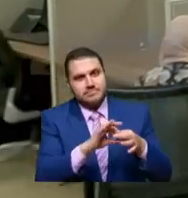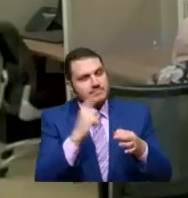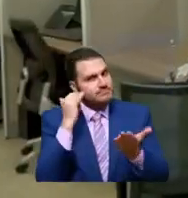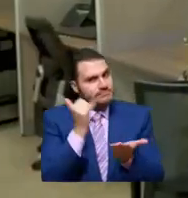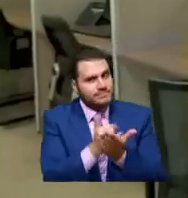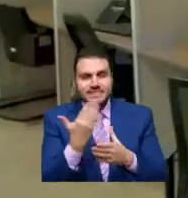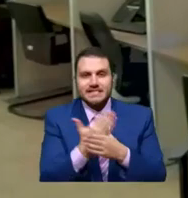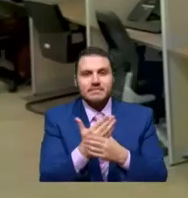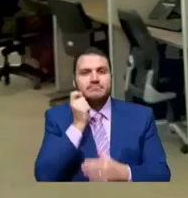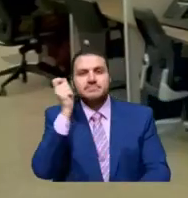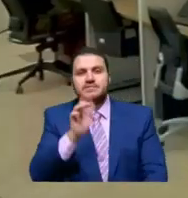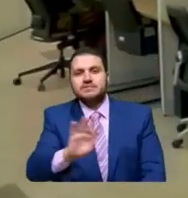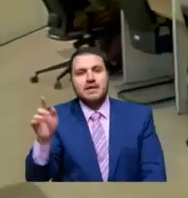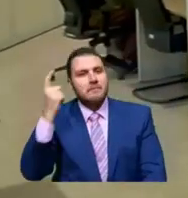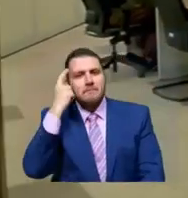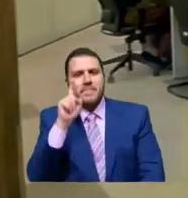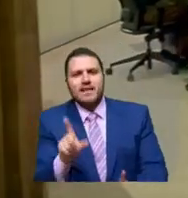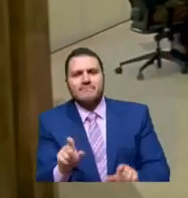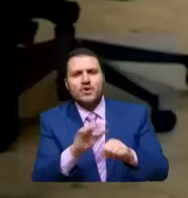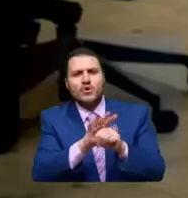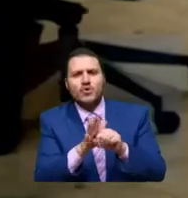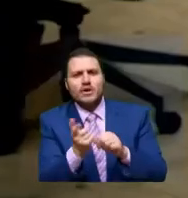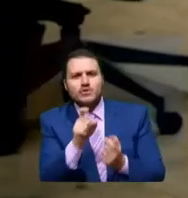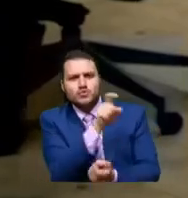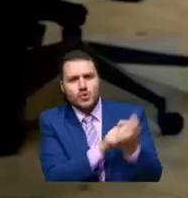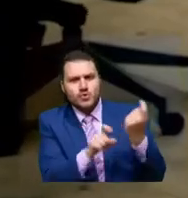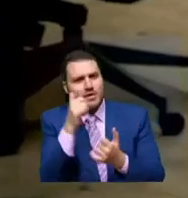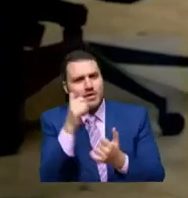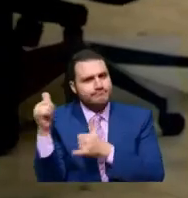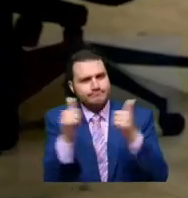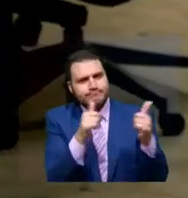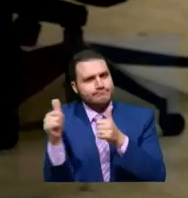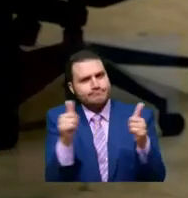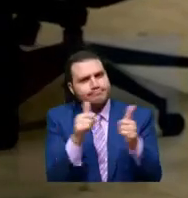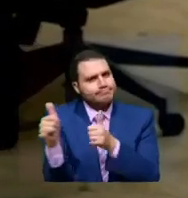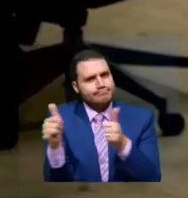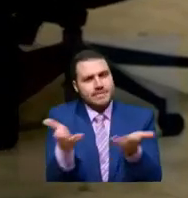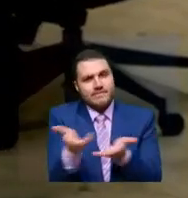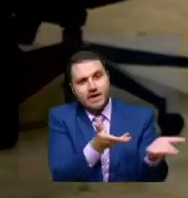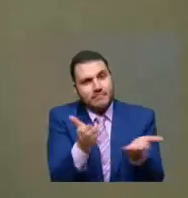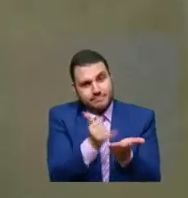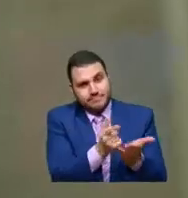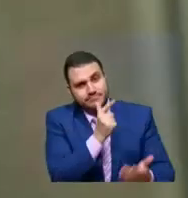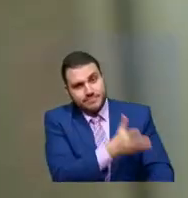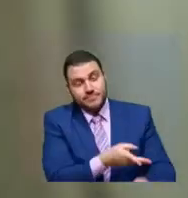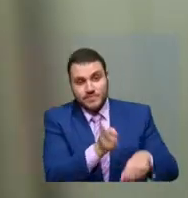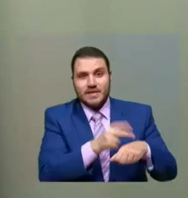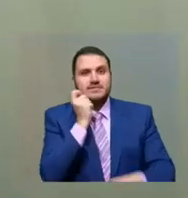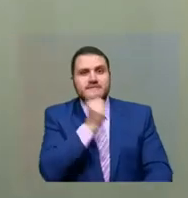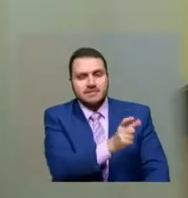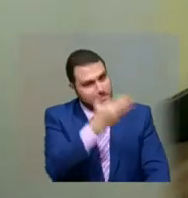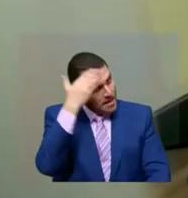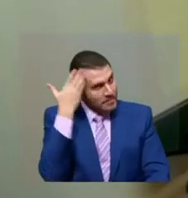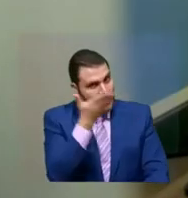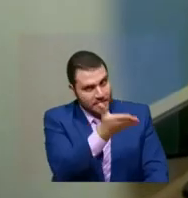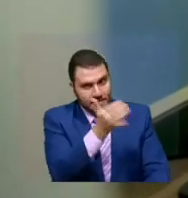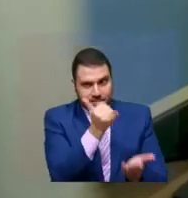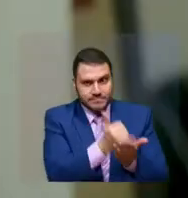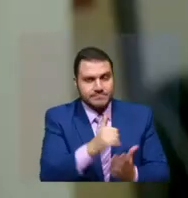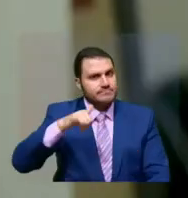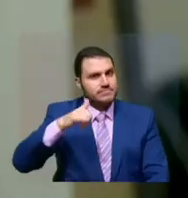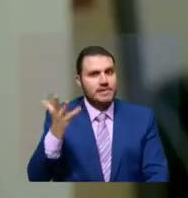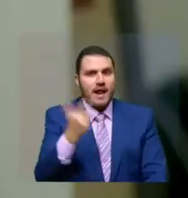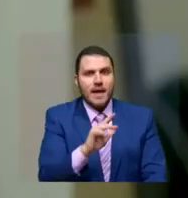أي استفسار يتعلق بهذا الوباء، بدءا من تخصيص فريق لاستقبال المكالمات على الخط